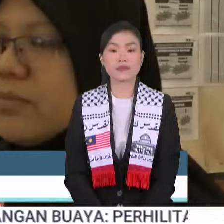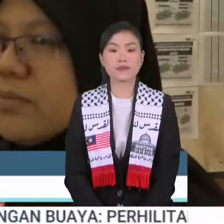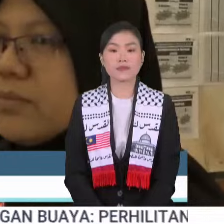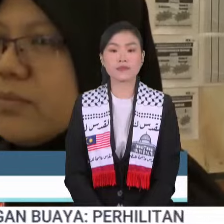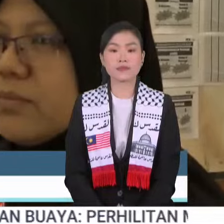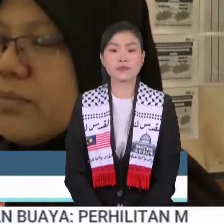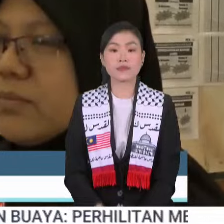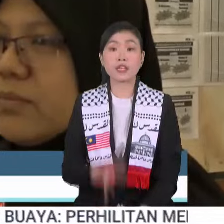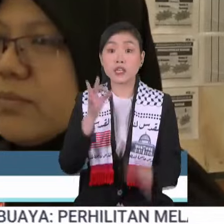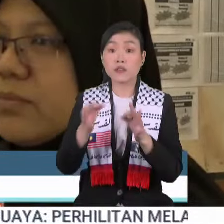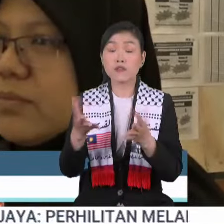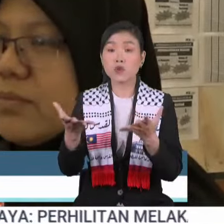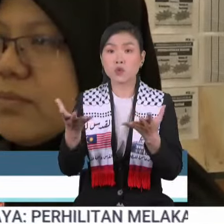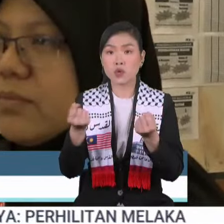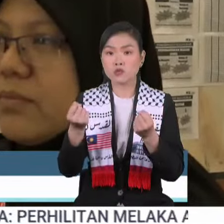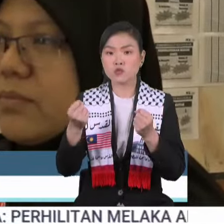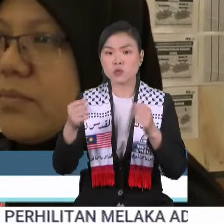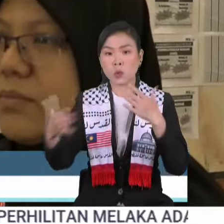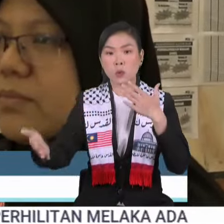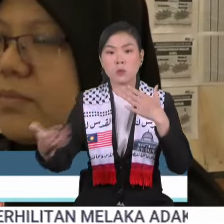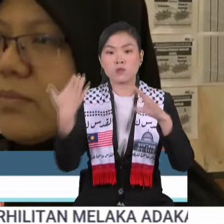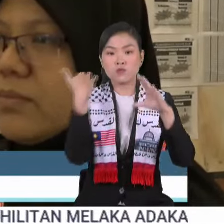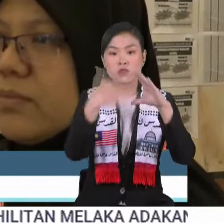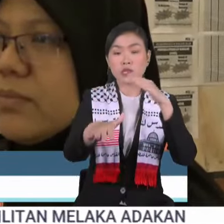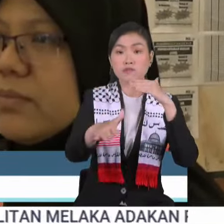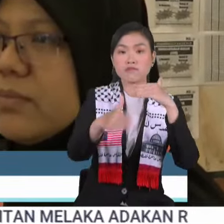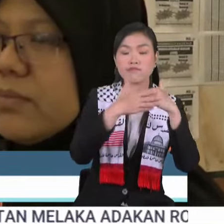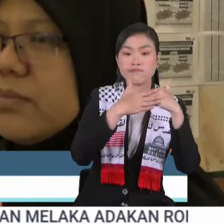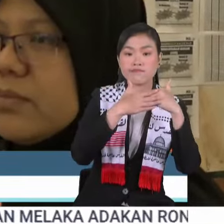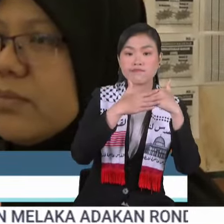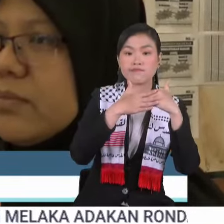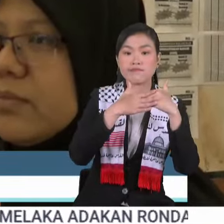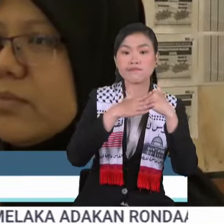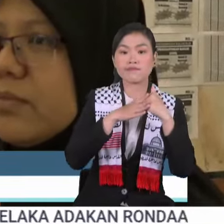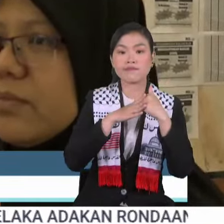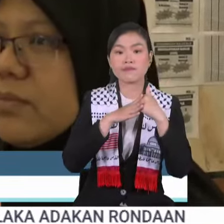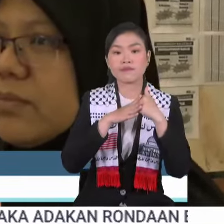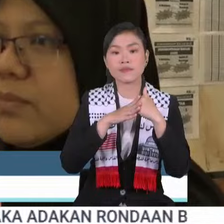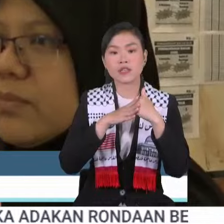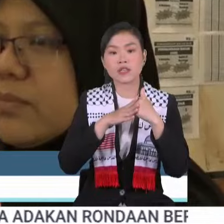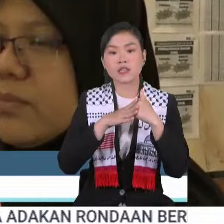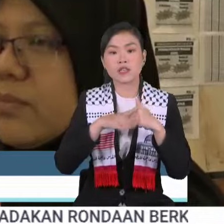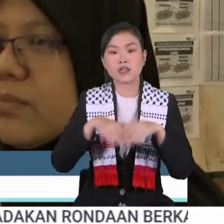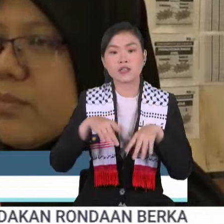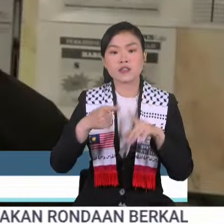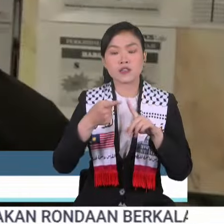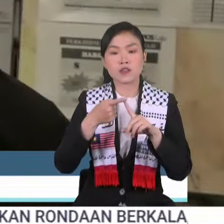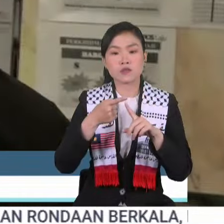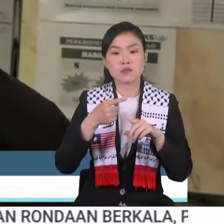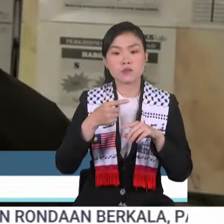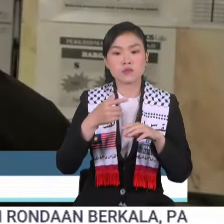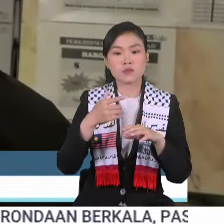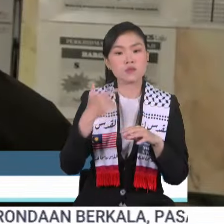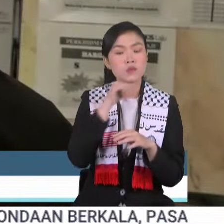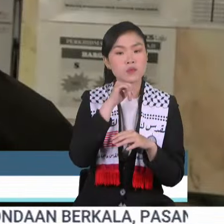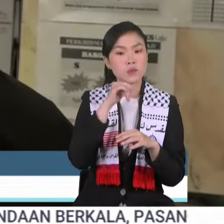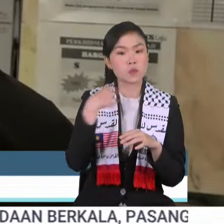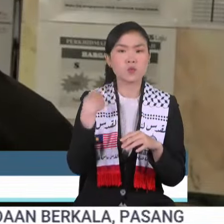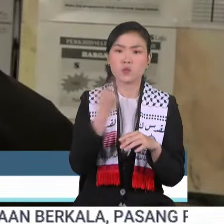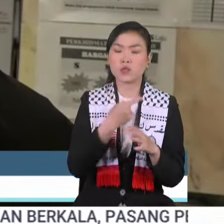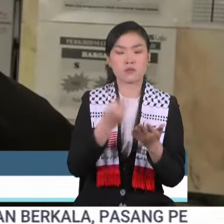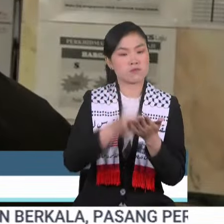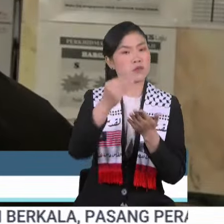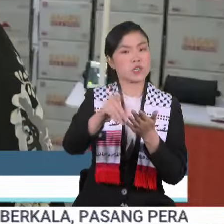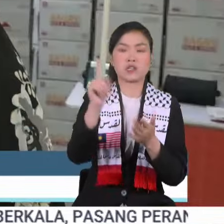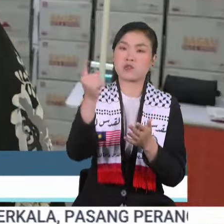Kan kita nak post balik kan, tak ada barang nak balik banyak teruk nak pembiang kan, kita post balik daripada kampung tu ya. Tak perlu fikir, kita beli